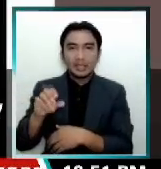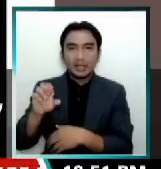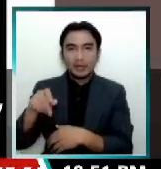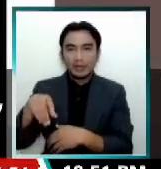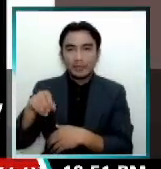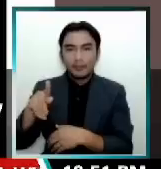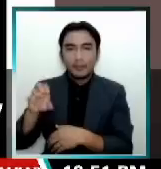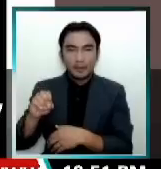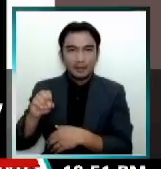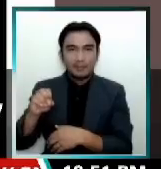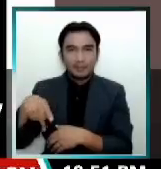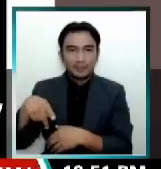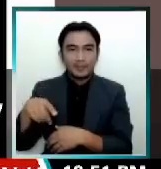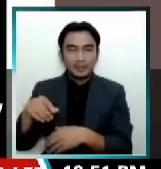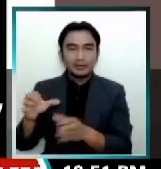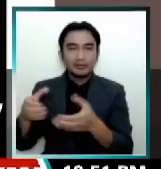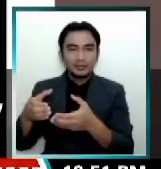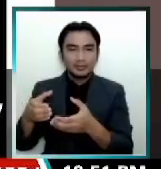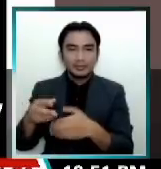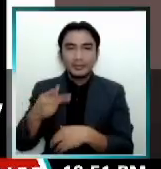Blackpink.